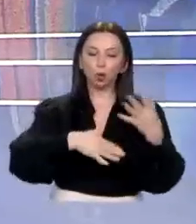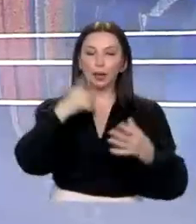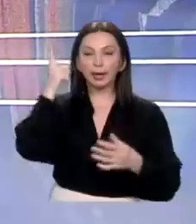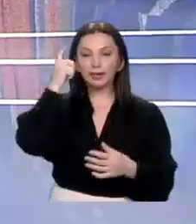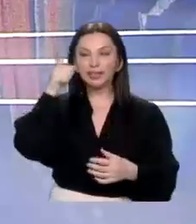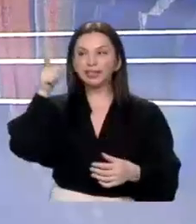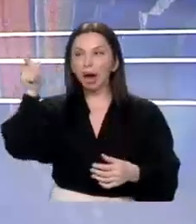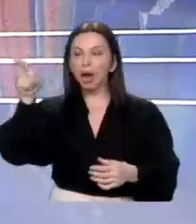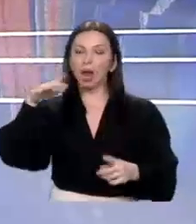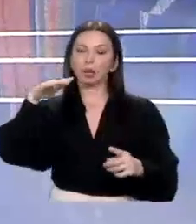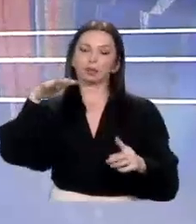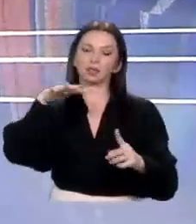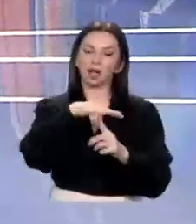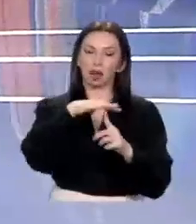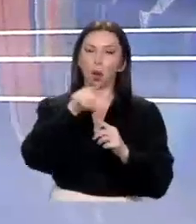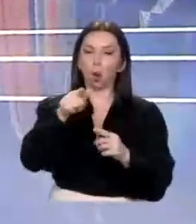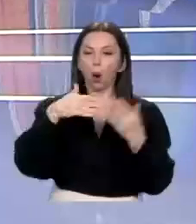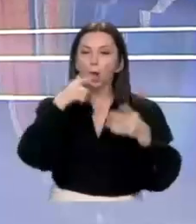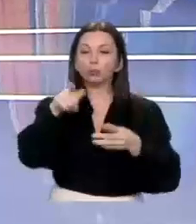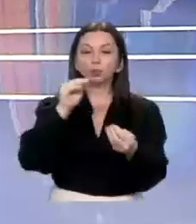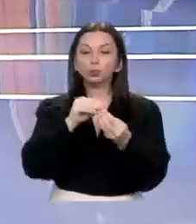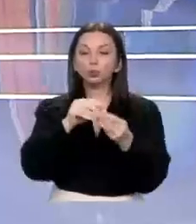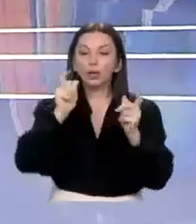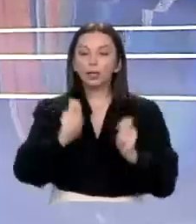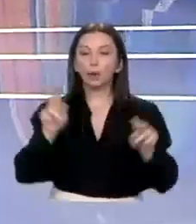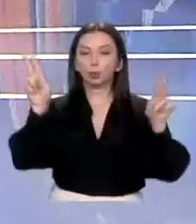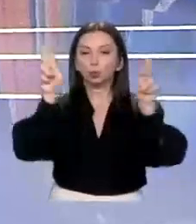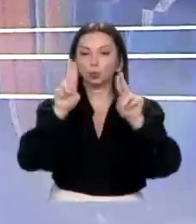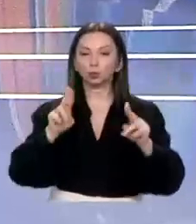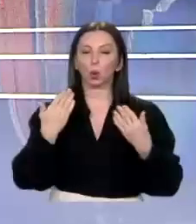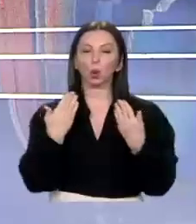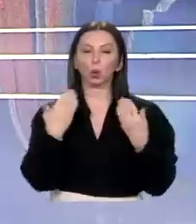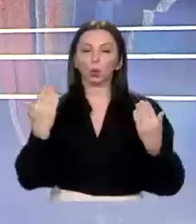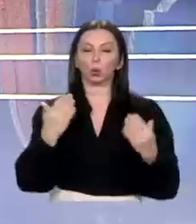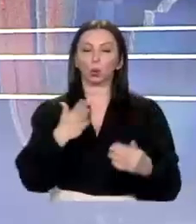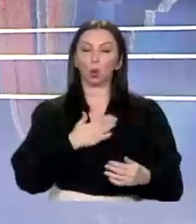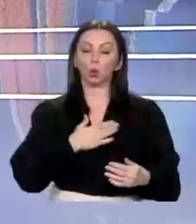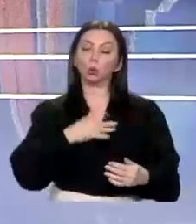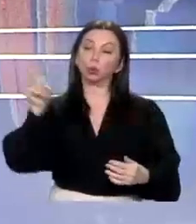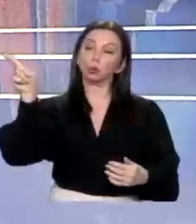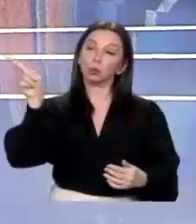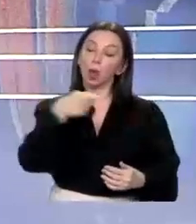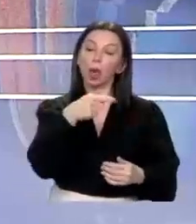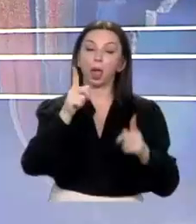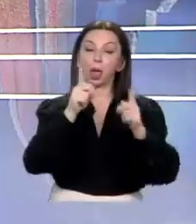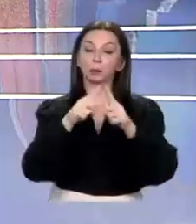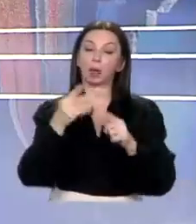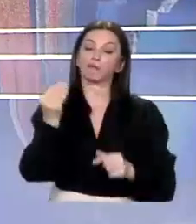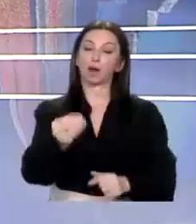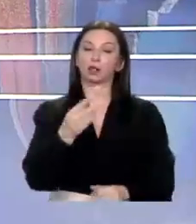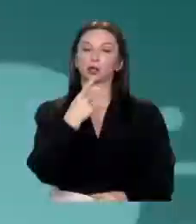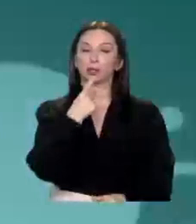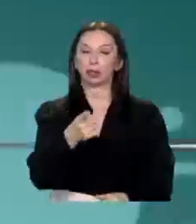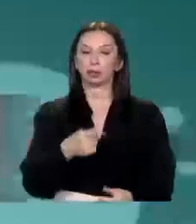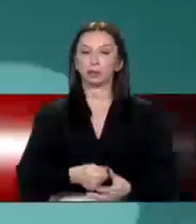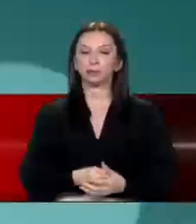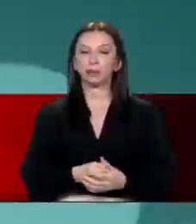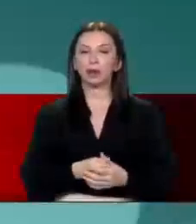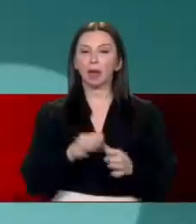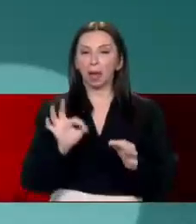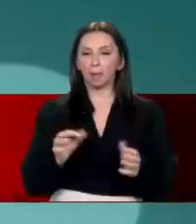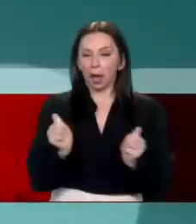katliamlarını anlattı Onlara bu suçu işleyenlerden uluslararası hukuk önünde mutlaka hesap sorulmalıdır dedi Hemen